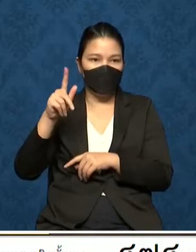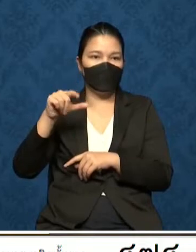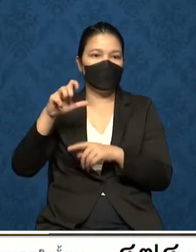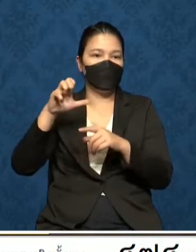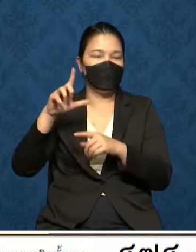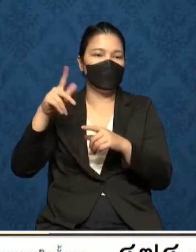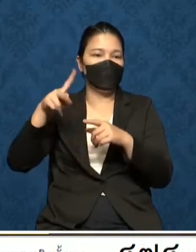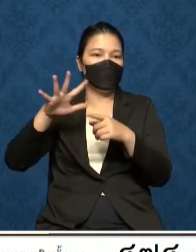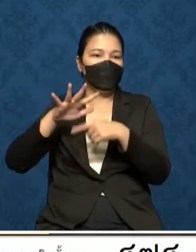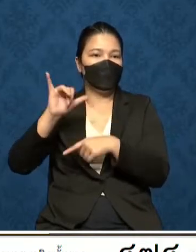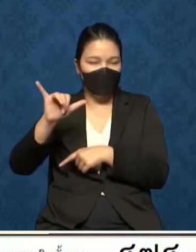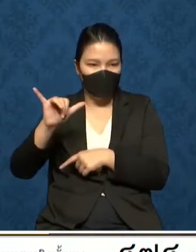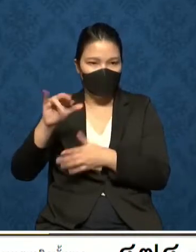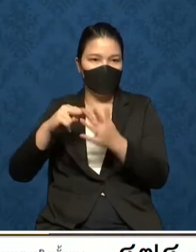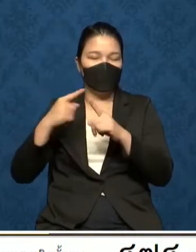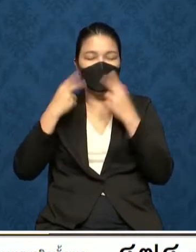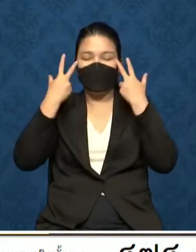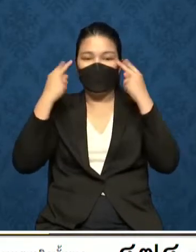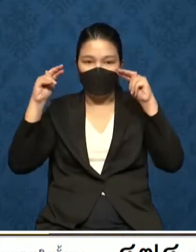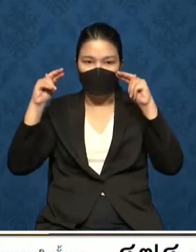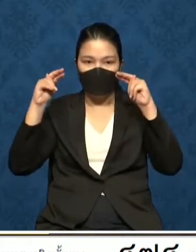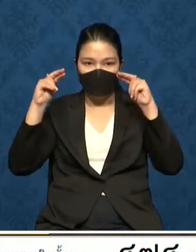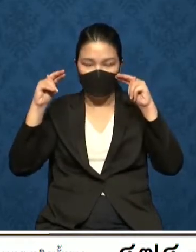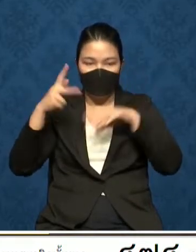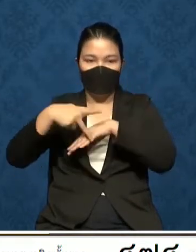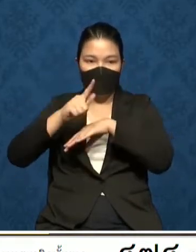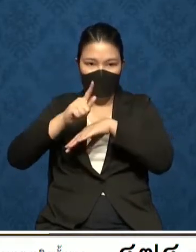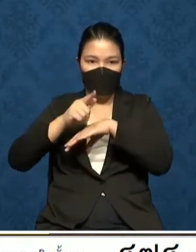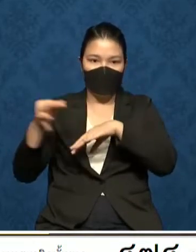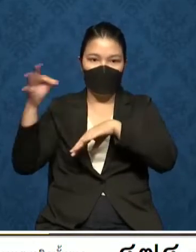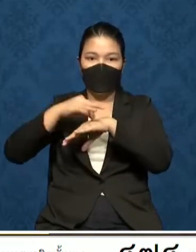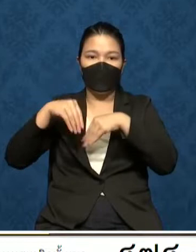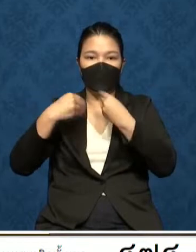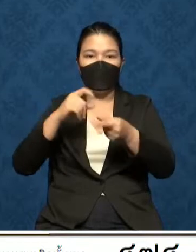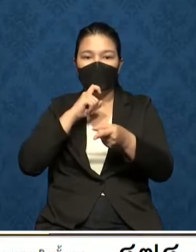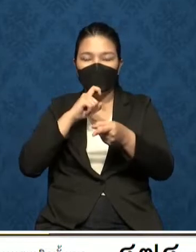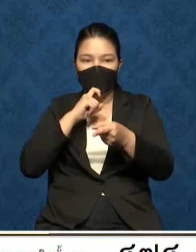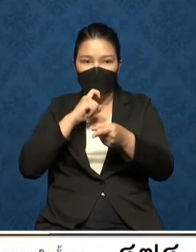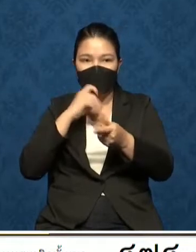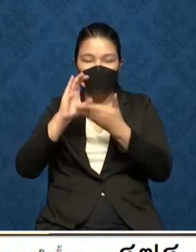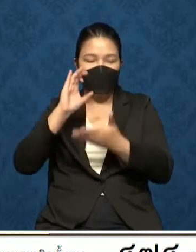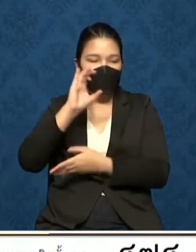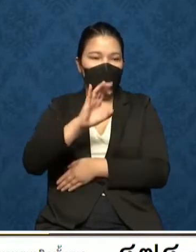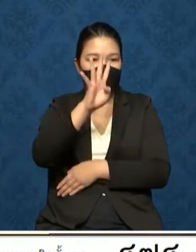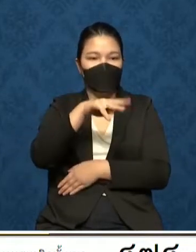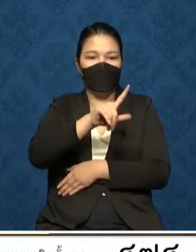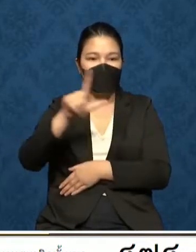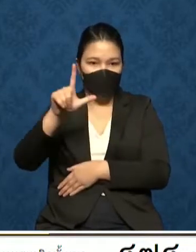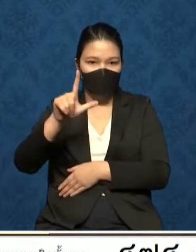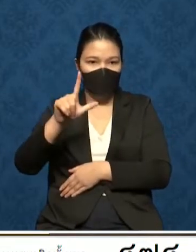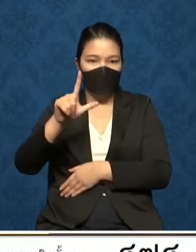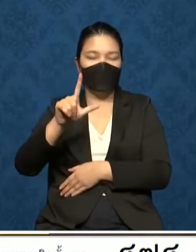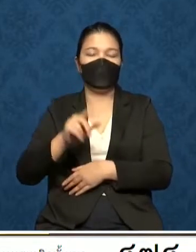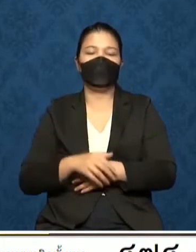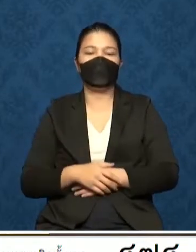ของเรานะครับท่านเป็นนายกรัฐมนตรีท่านอนุมัติงบประมาณขณะนั้นนะครับ 4,000 ล้านบาทน